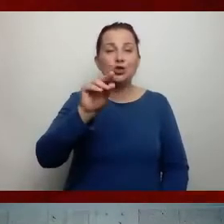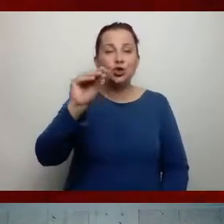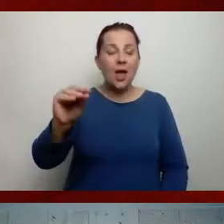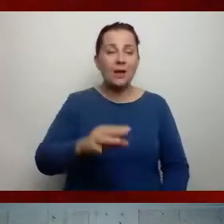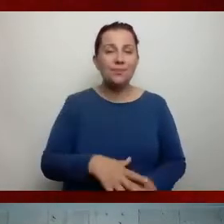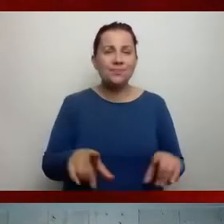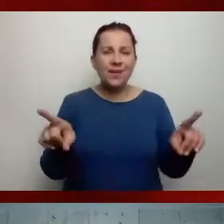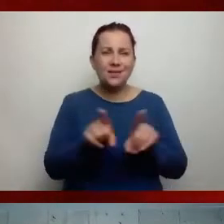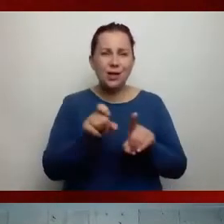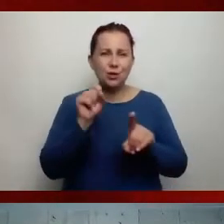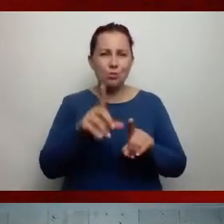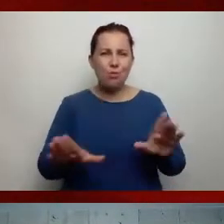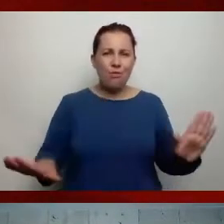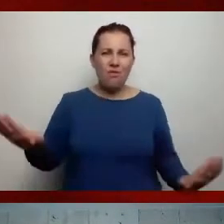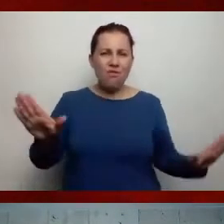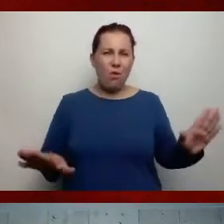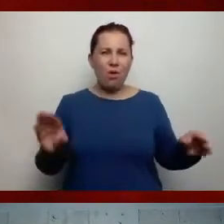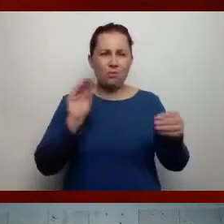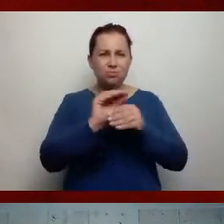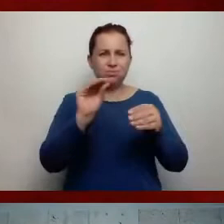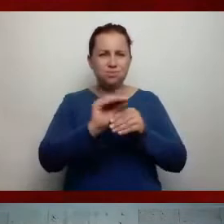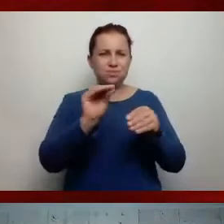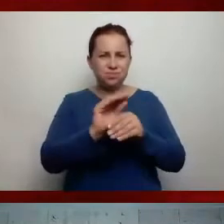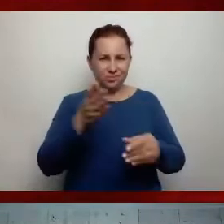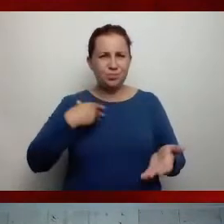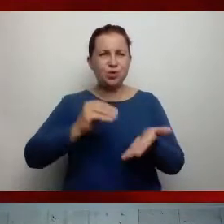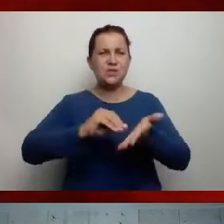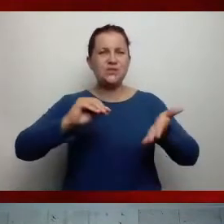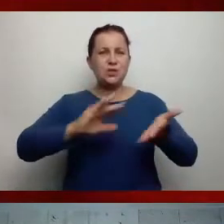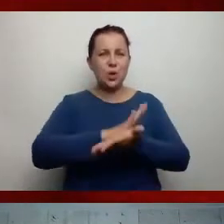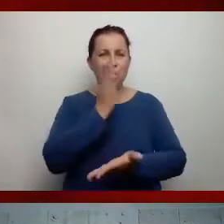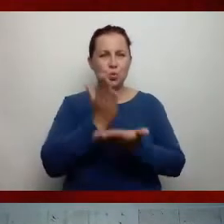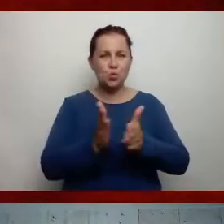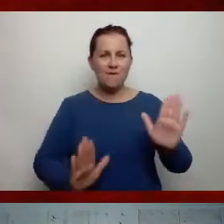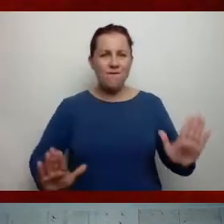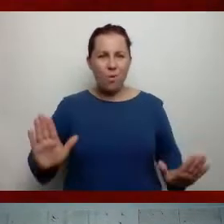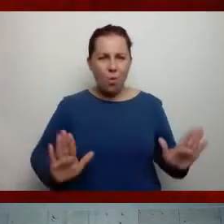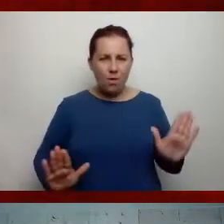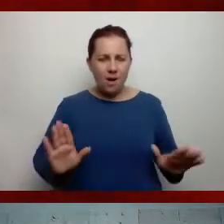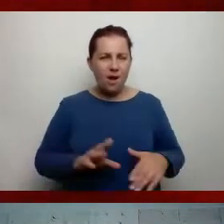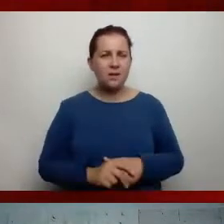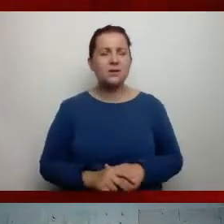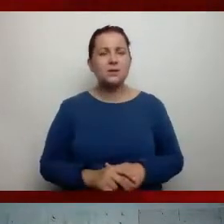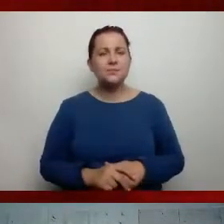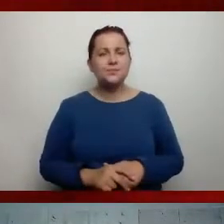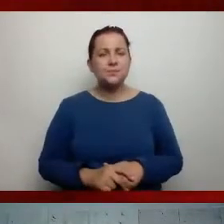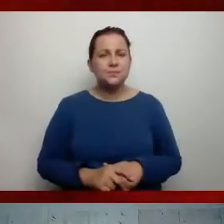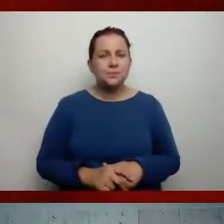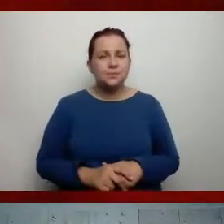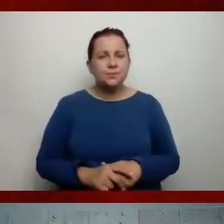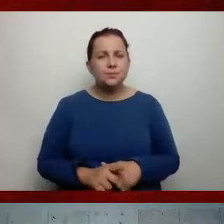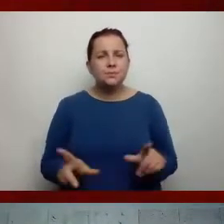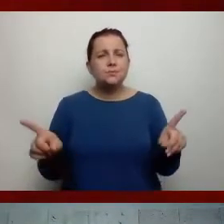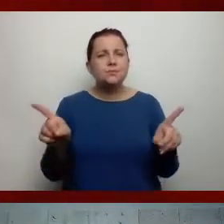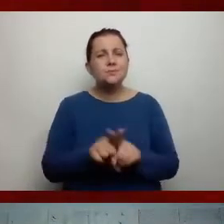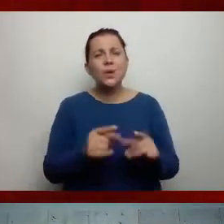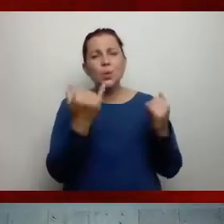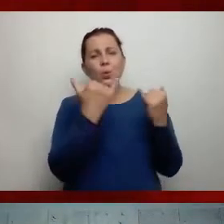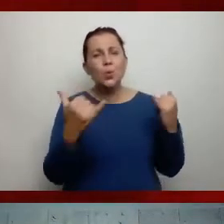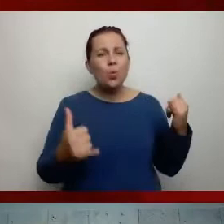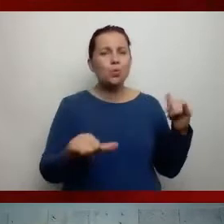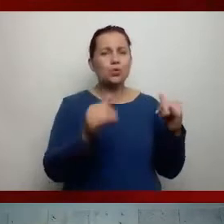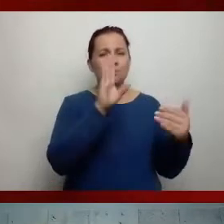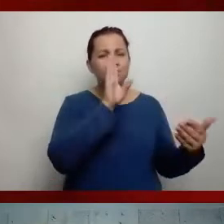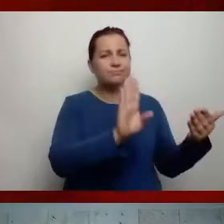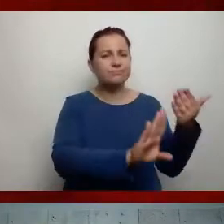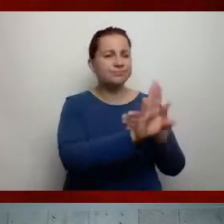Tresowaną fokę, prawda? Czy oswojoną fokę, czy bardzo, bardzo różne postacie, takie,